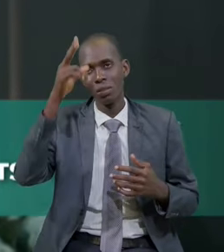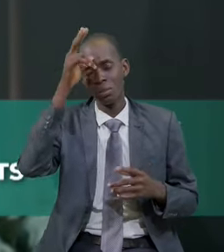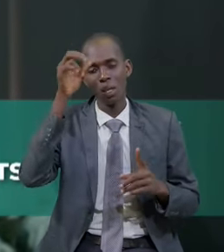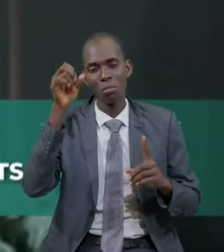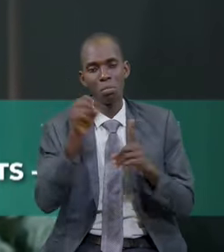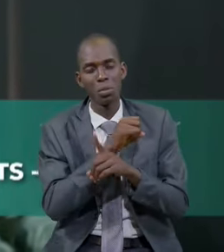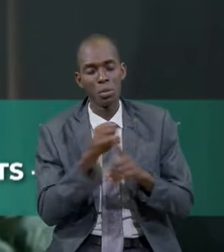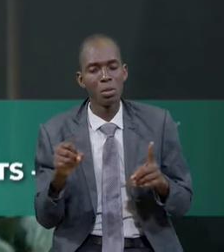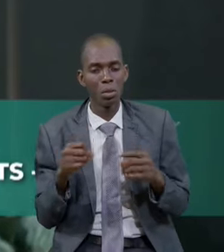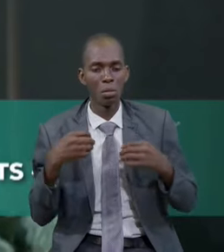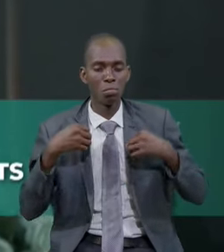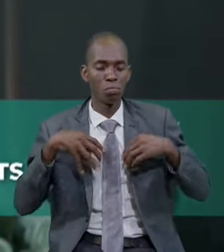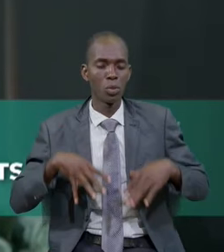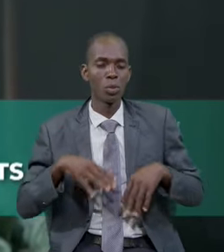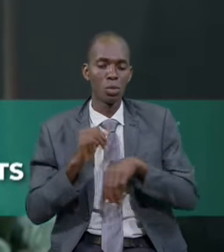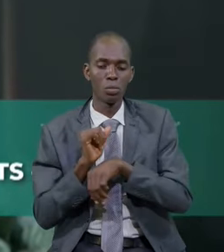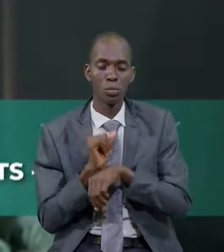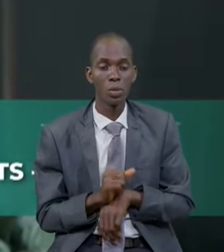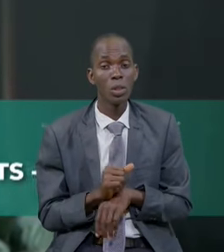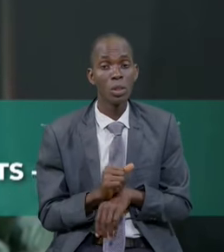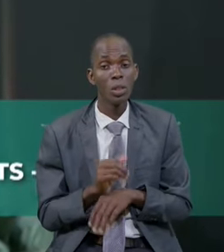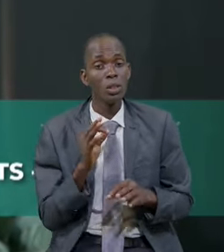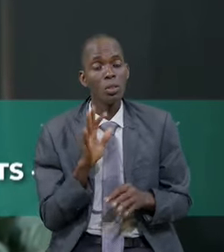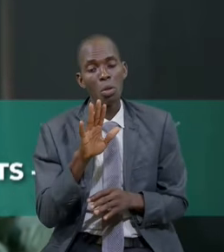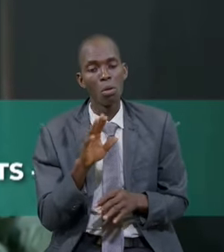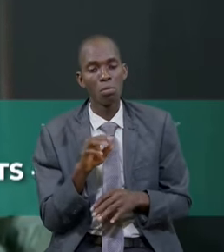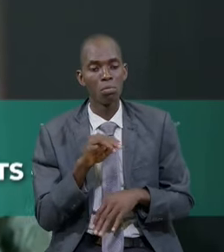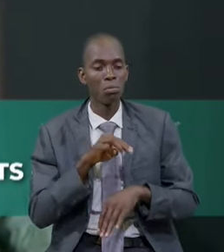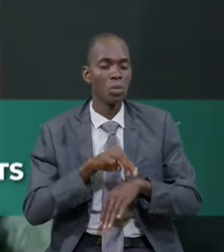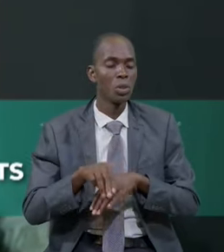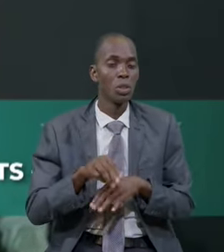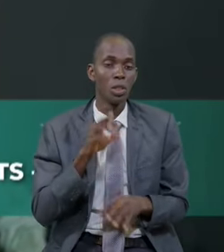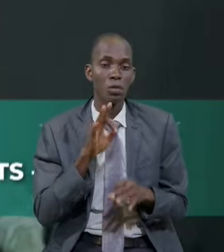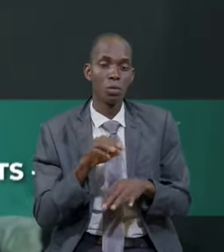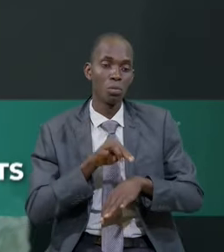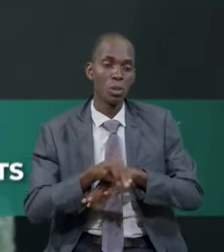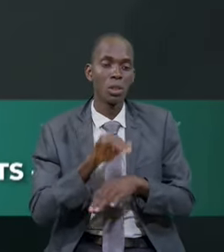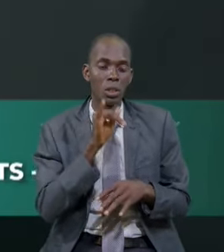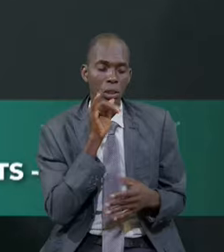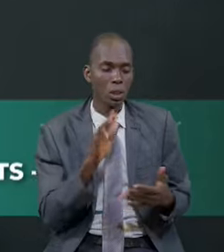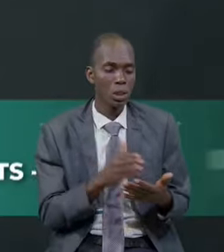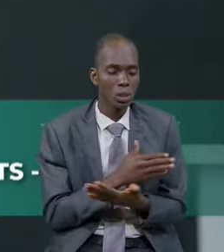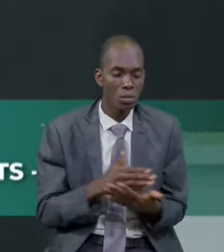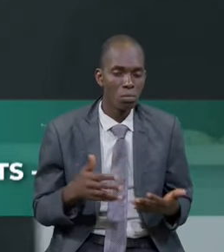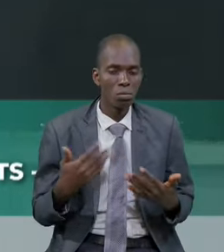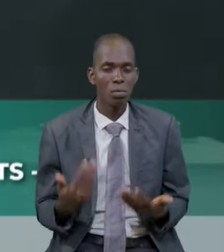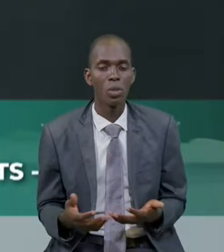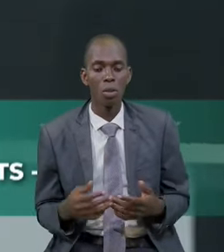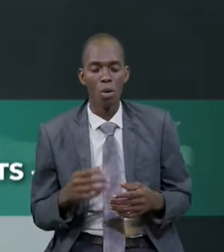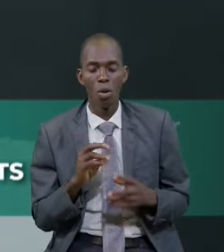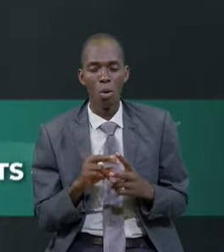démoniaques dans ton ministère, si c'est pour chanter, si c'est jouer des instruments,